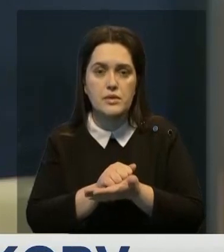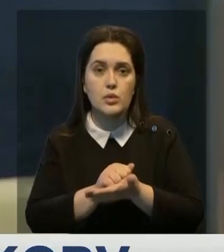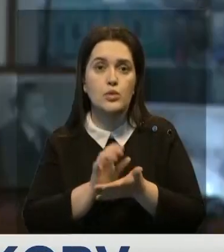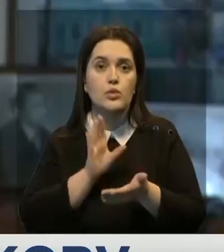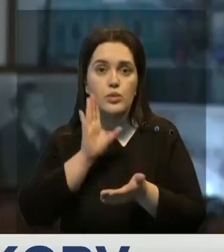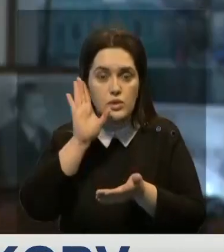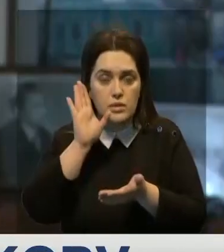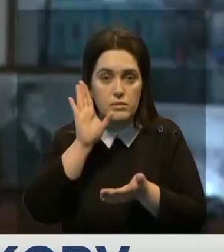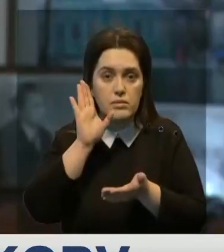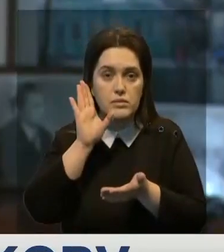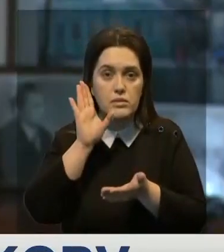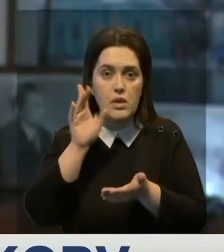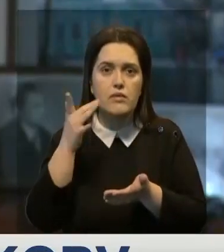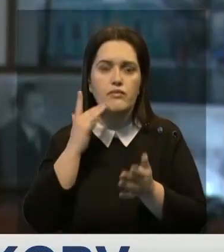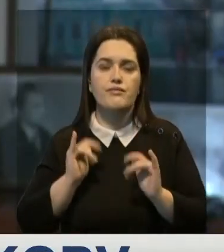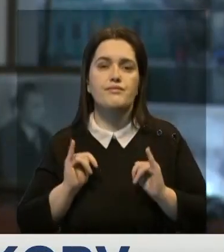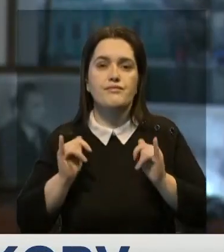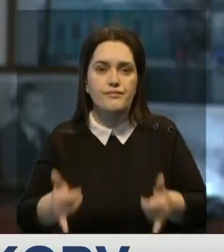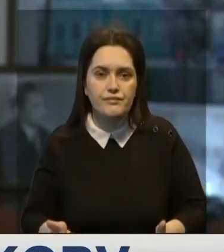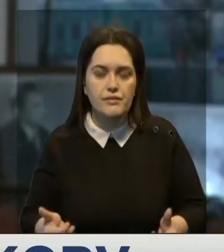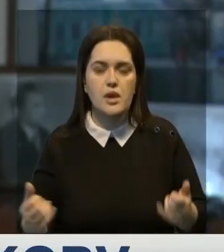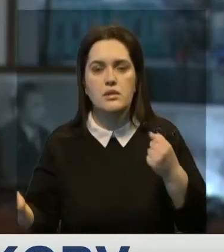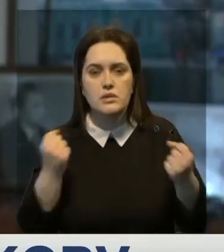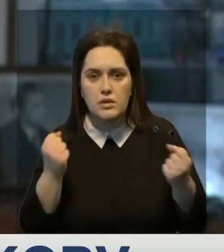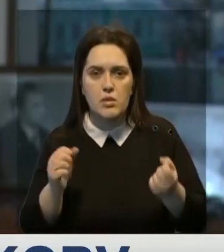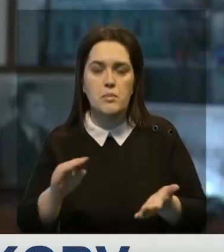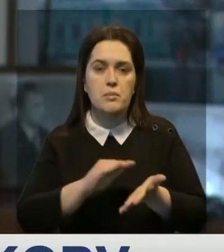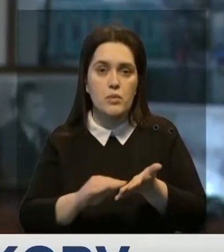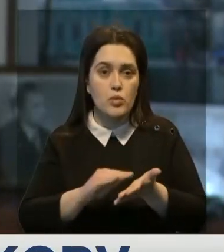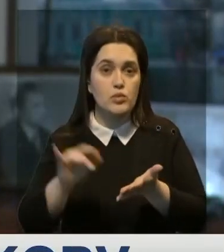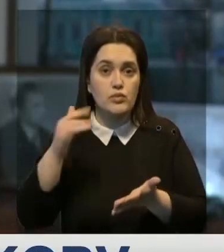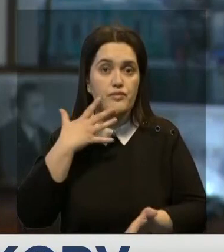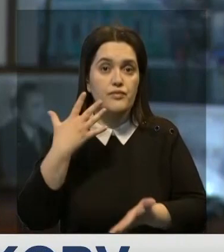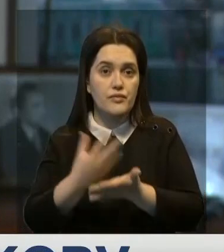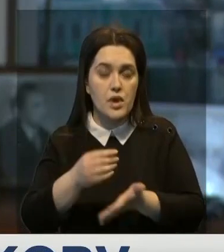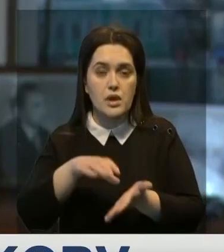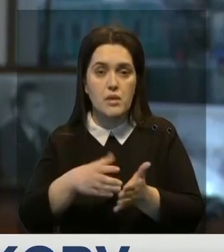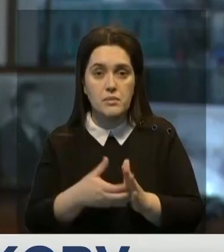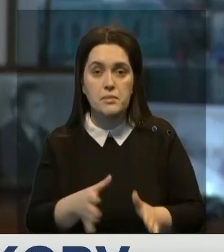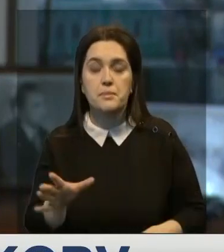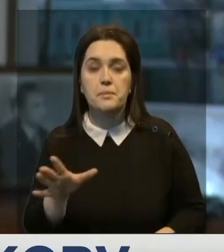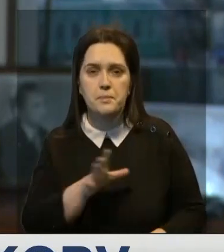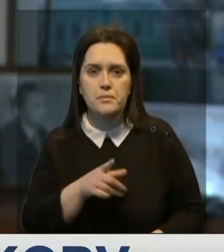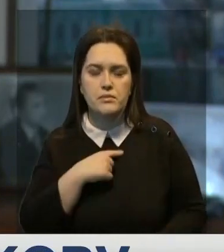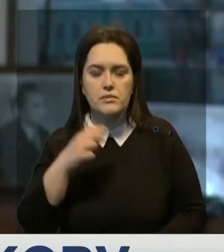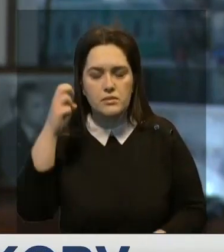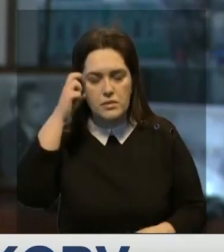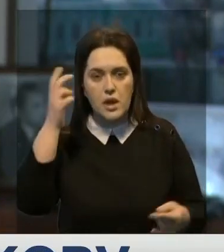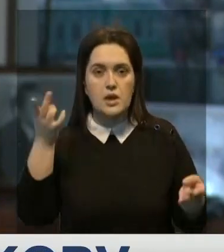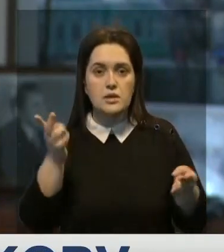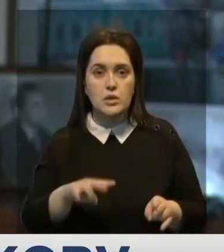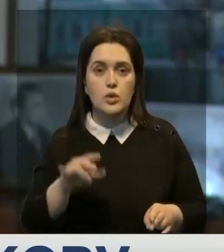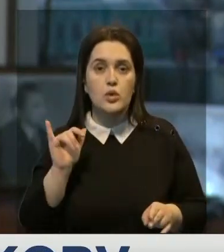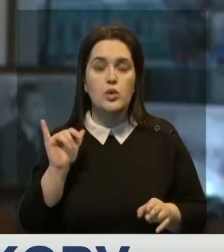Утром вот он вставал, делал зарядку, он писал. У него был кабинет, я хорошо помню этот кабинет. Вот. У него